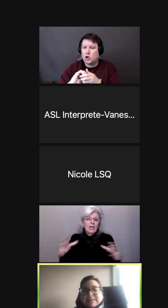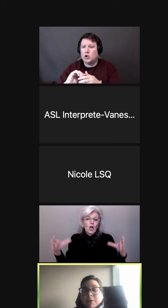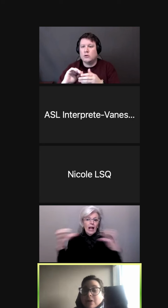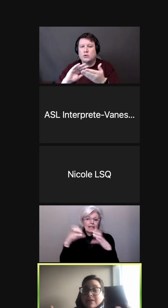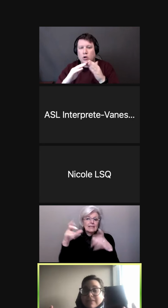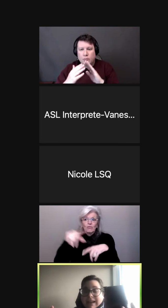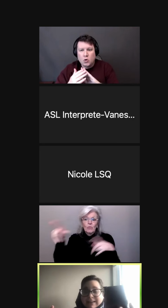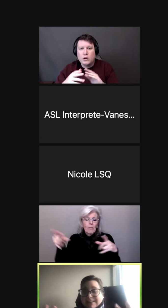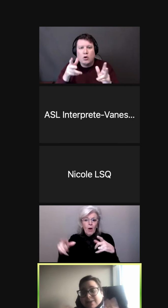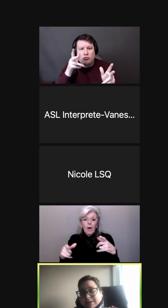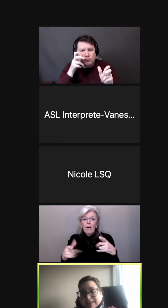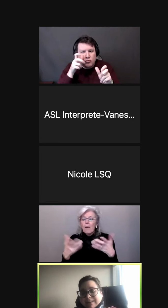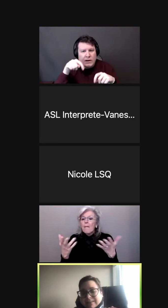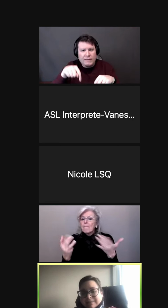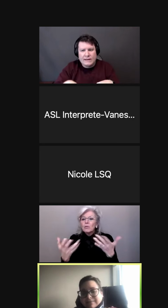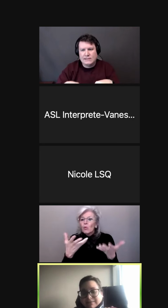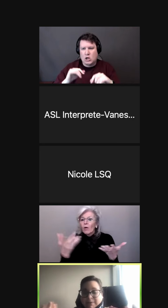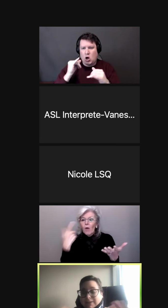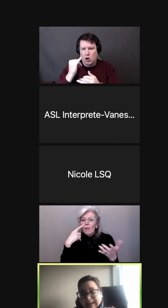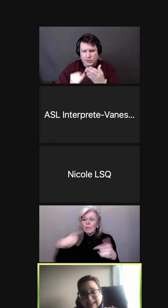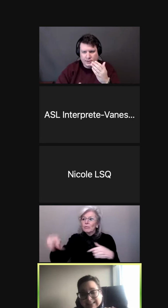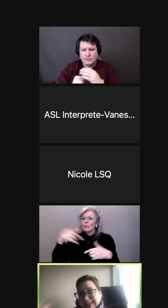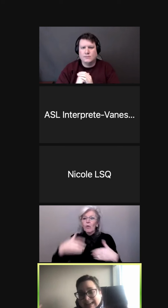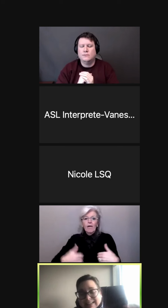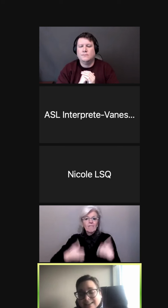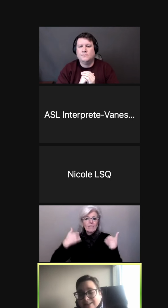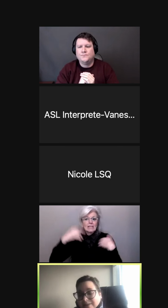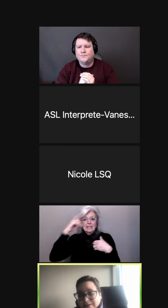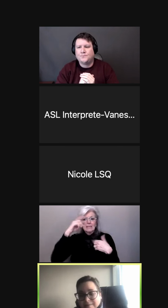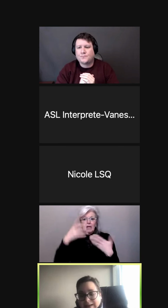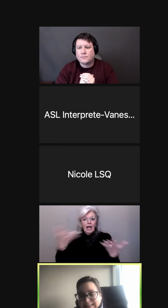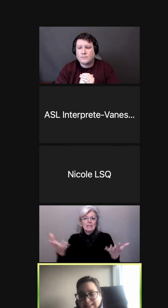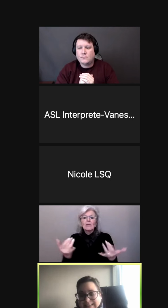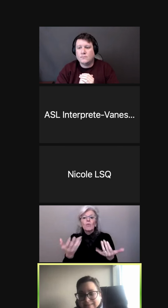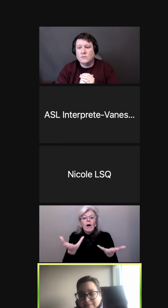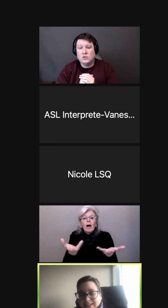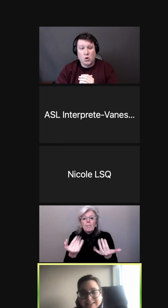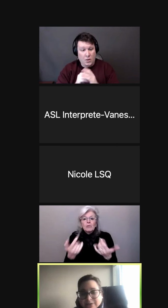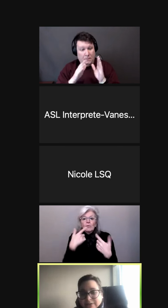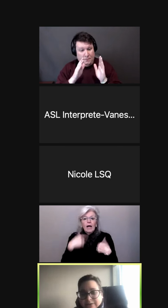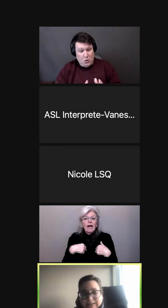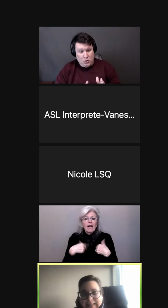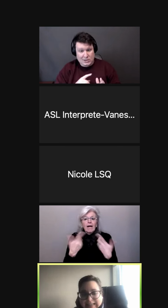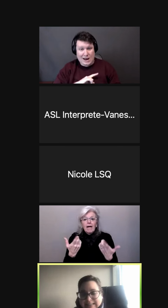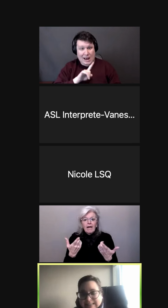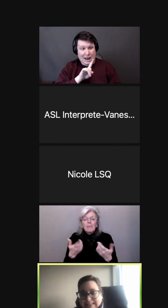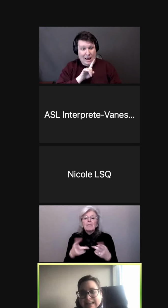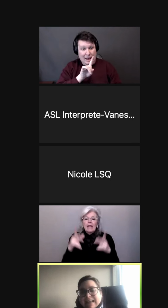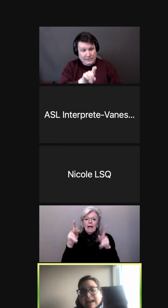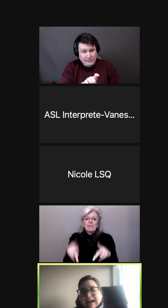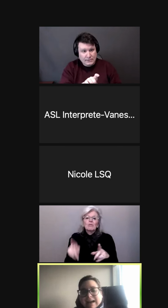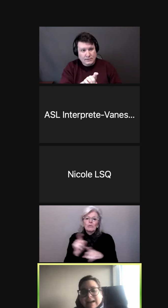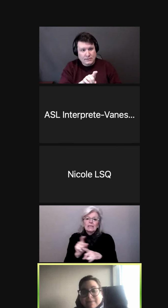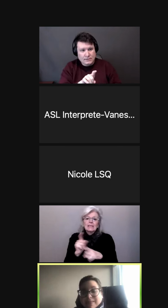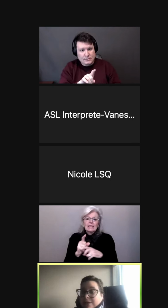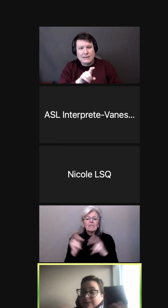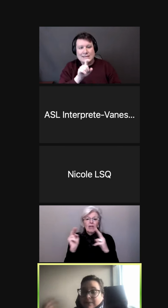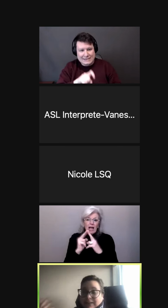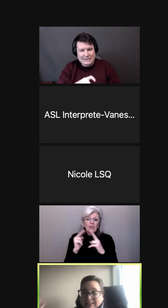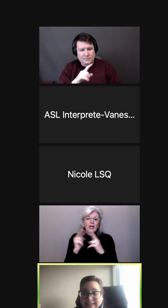De quoi avez-vous besoin pour que nous vivions cette expérience? Et la personne doit aussi connaître